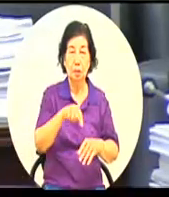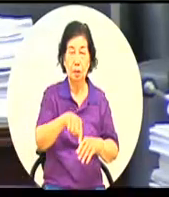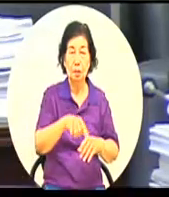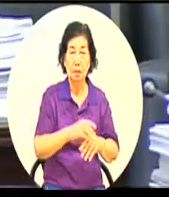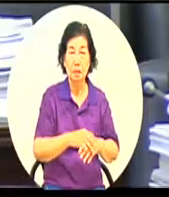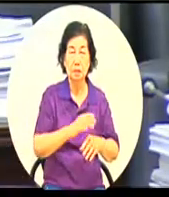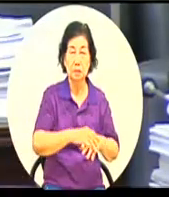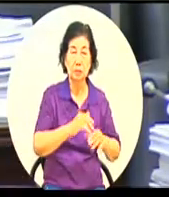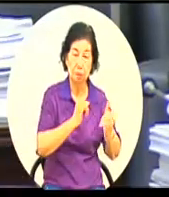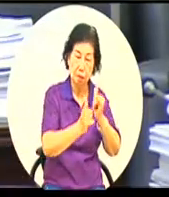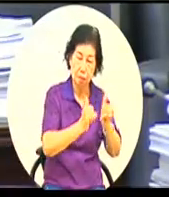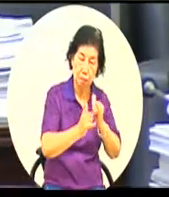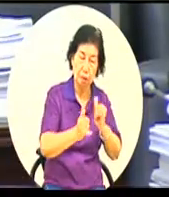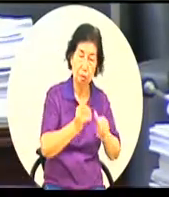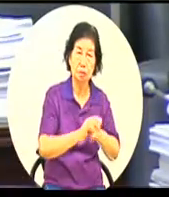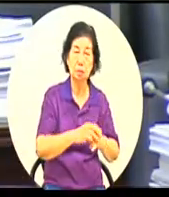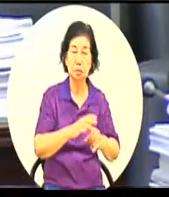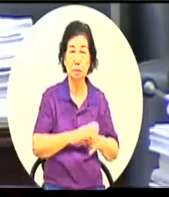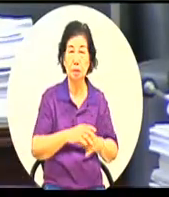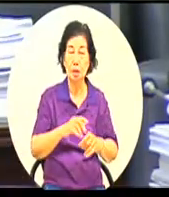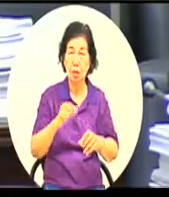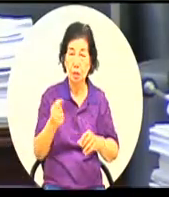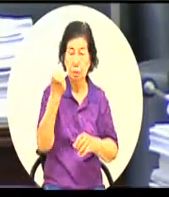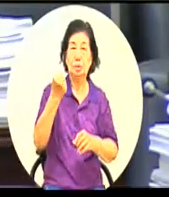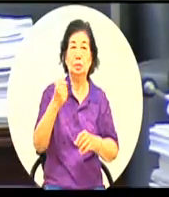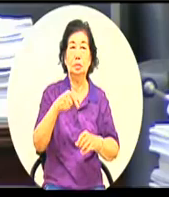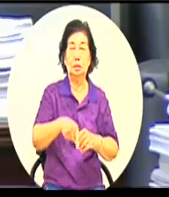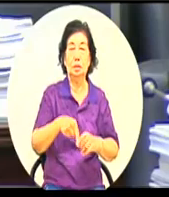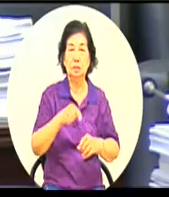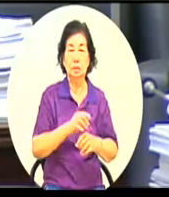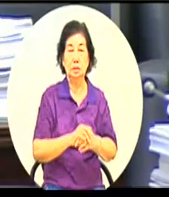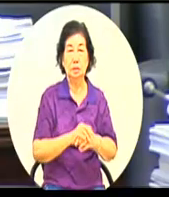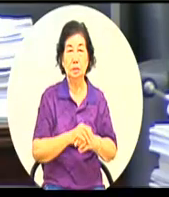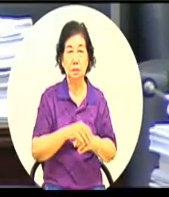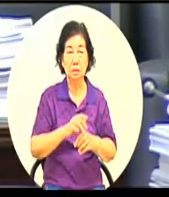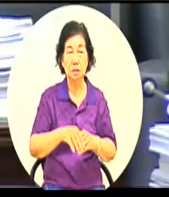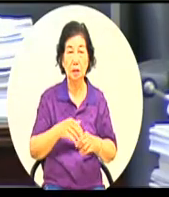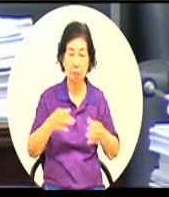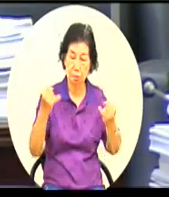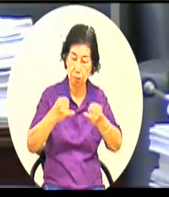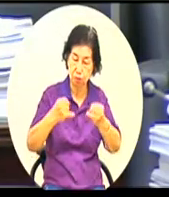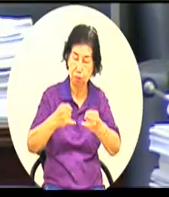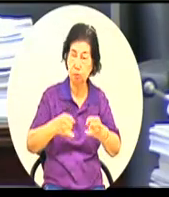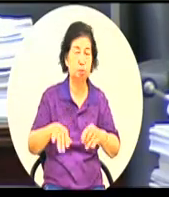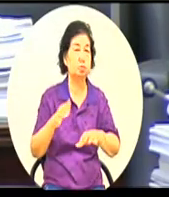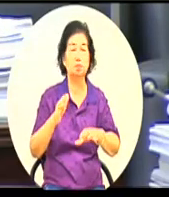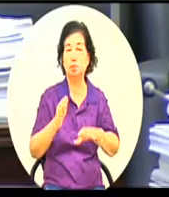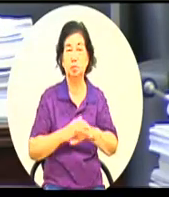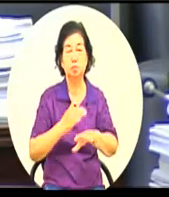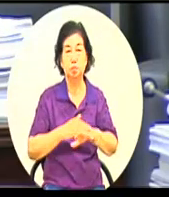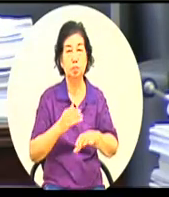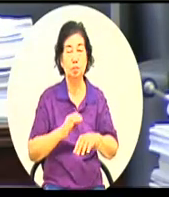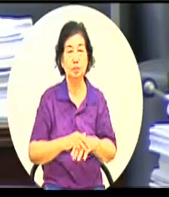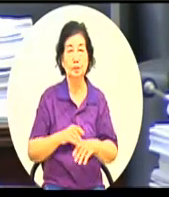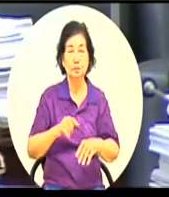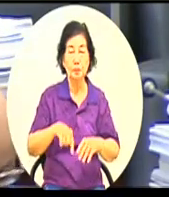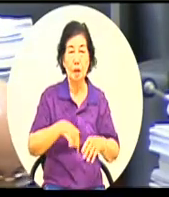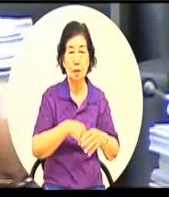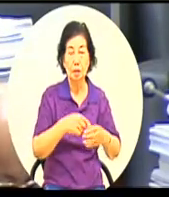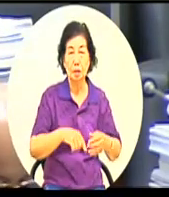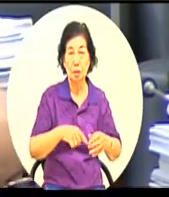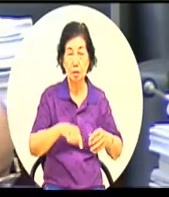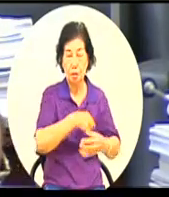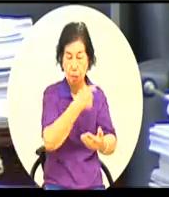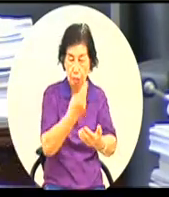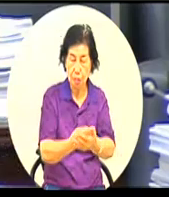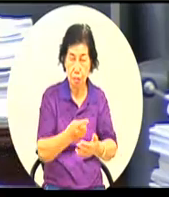产，毋是咱的敌人。如果讲我的每年有淡薄仔成绩，全体军公教